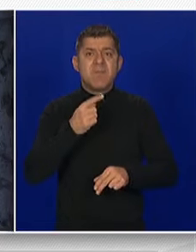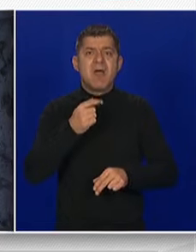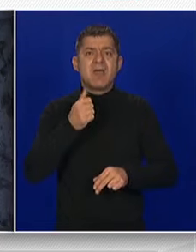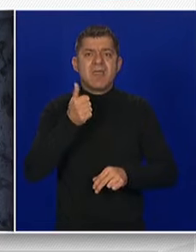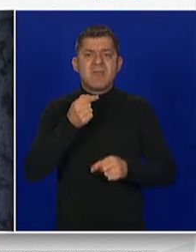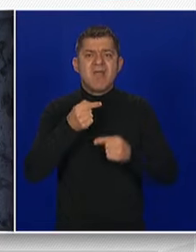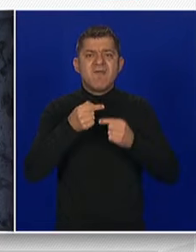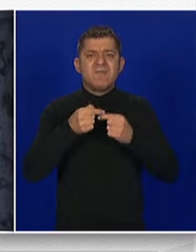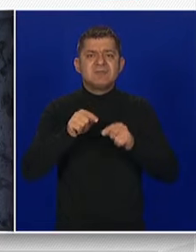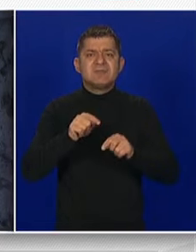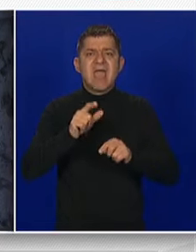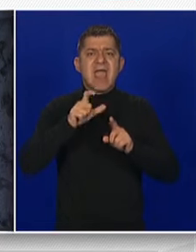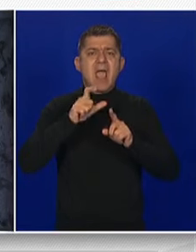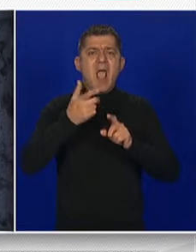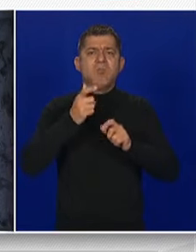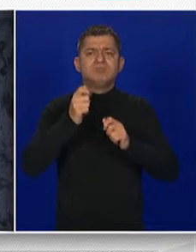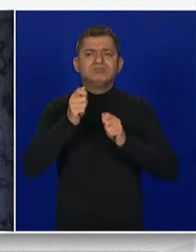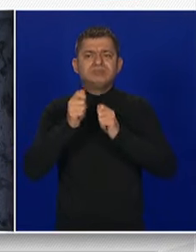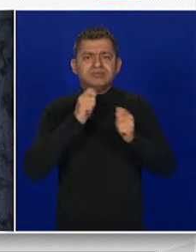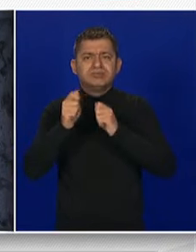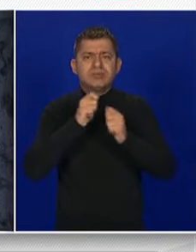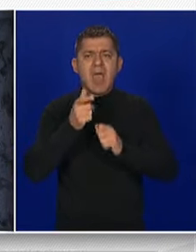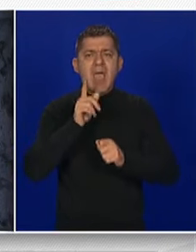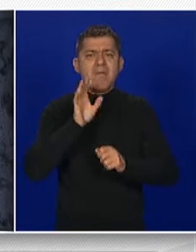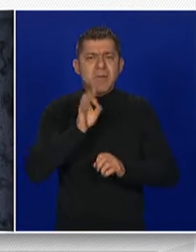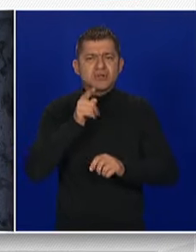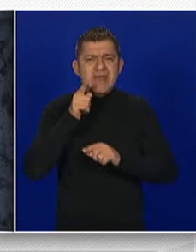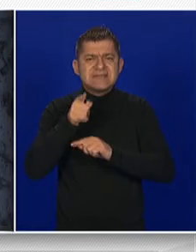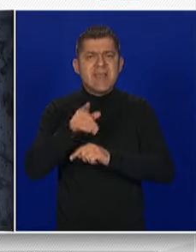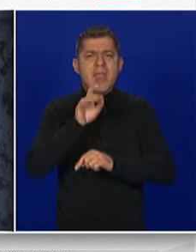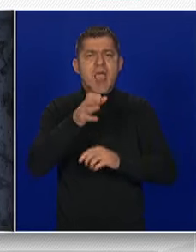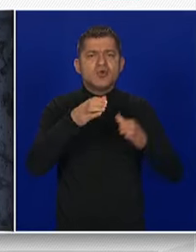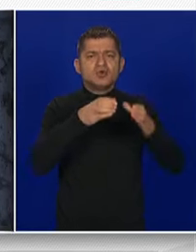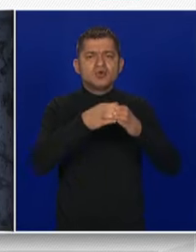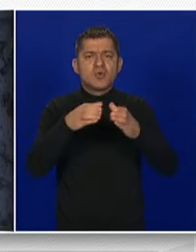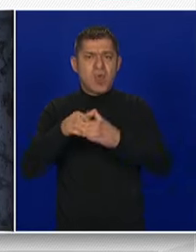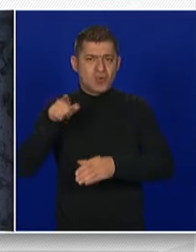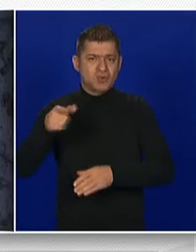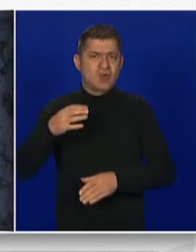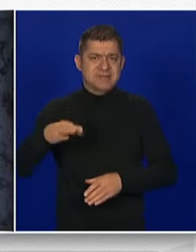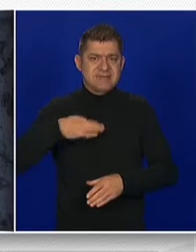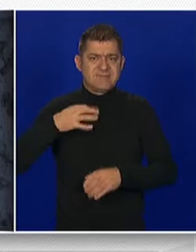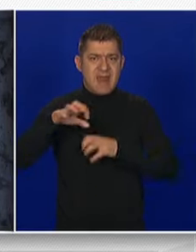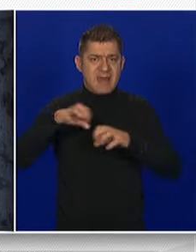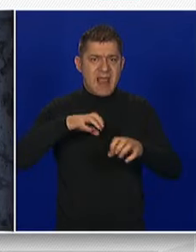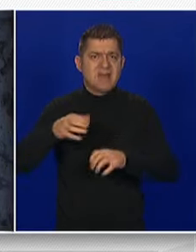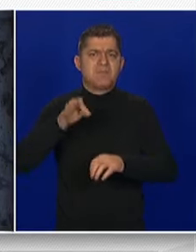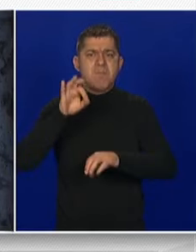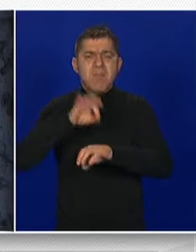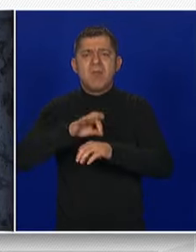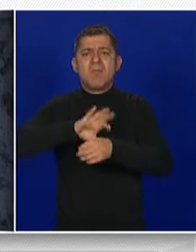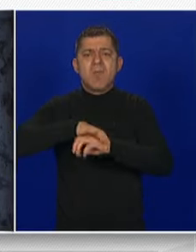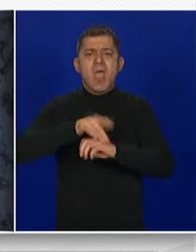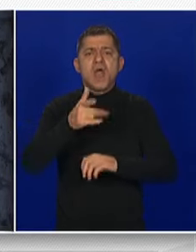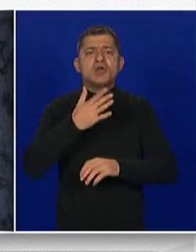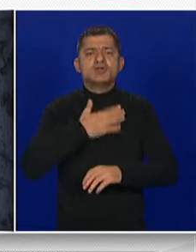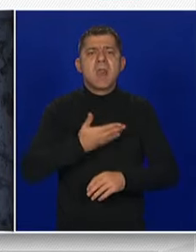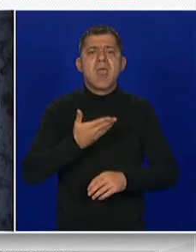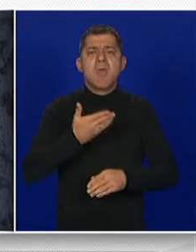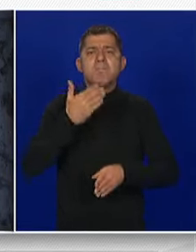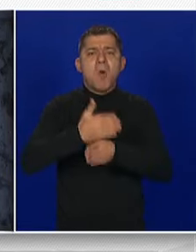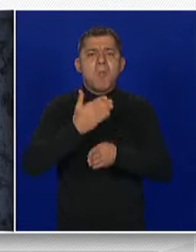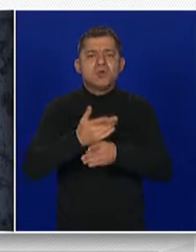takozvani debriefing, gdje se ciljanim skupinama, a to su opet zdravstveni djelatnici, pokušava kroz različite načine